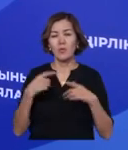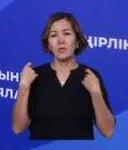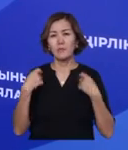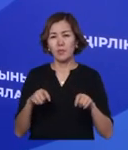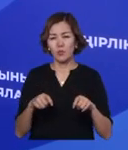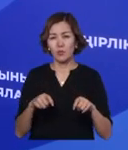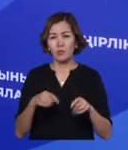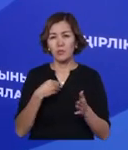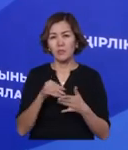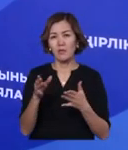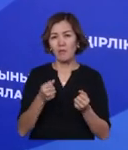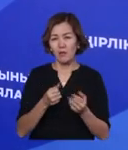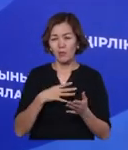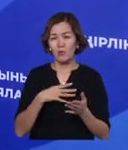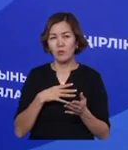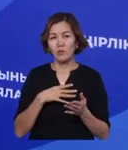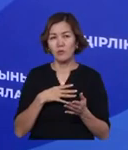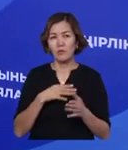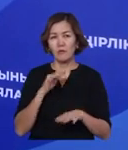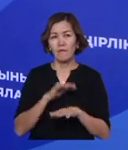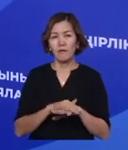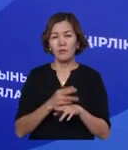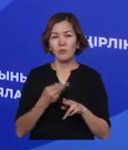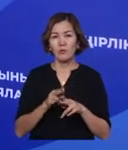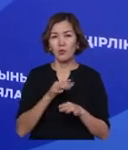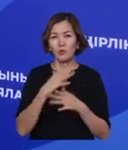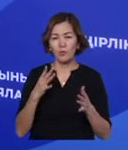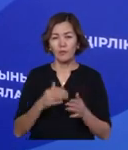покупка. Онлайн покупкамен сондай факты дәрі көбейіп отыр қазіргі таңда.